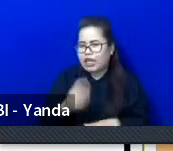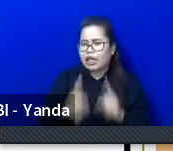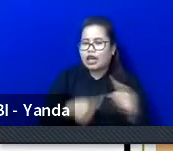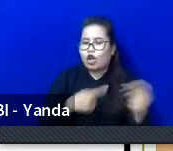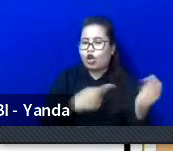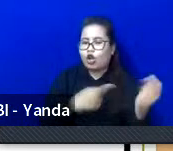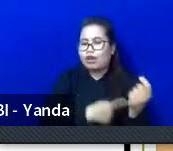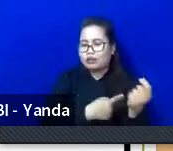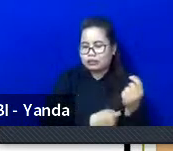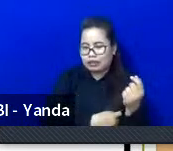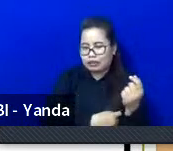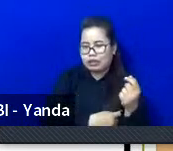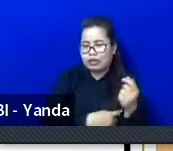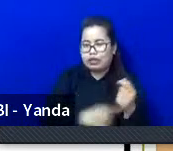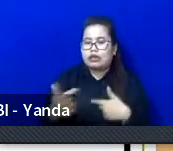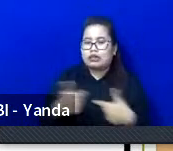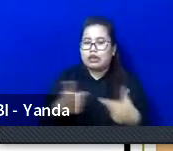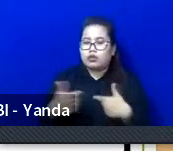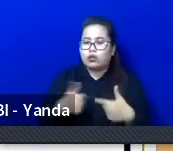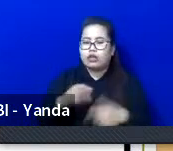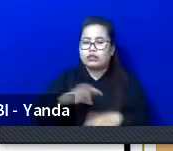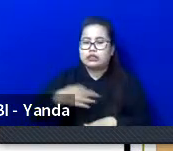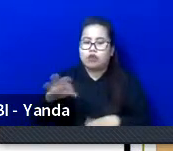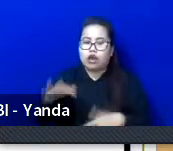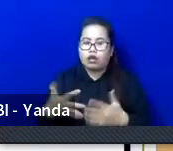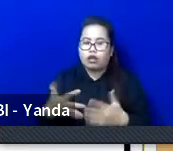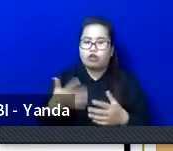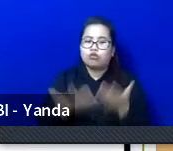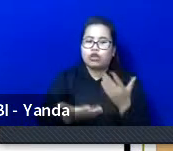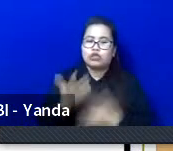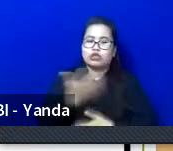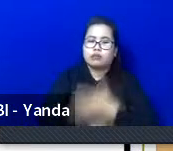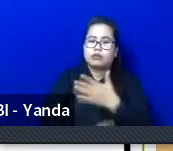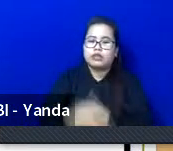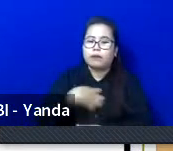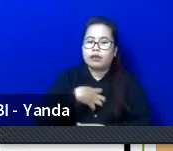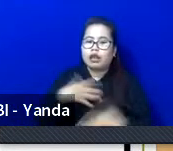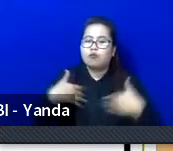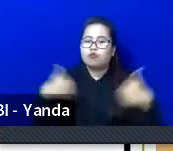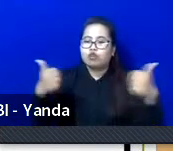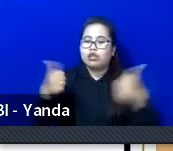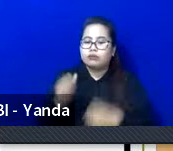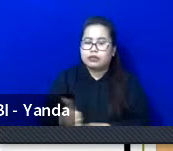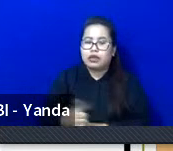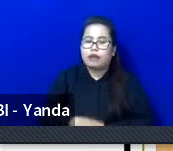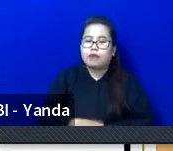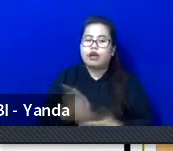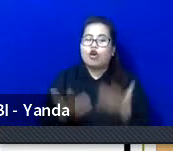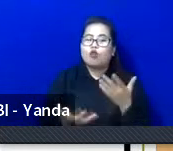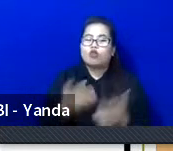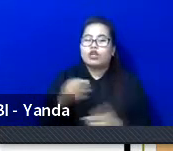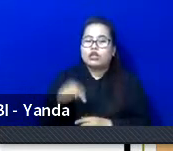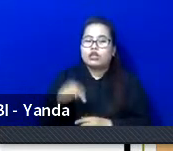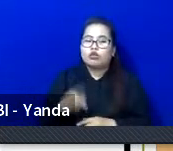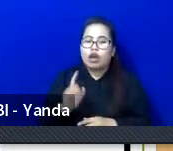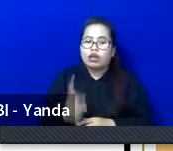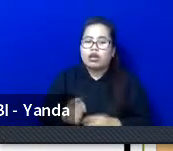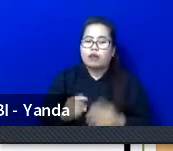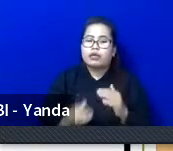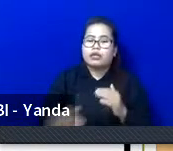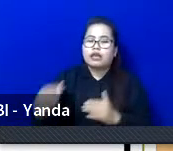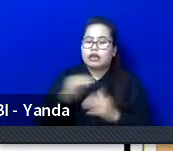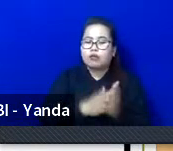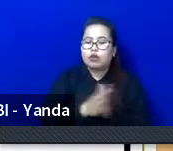pasien gangguan jiwa atau penyandang disabilitas mental ini bisa pulih, maka itu akan meningkatkan motivasi